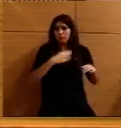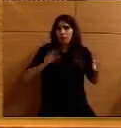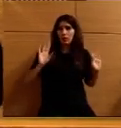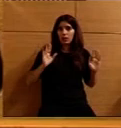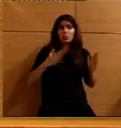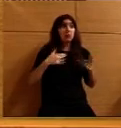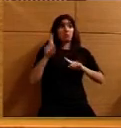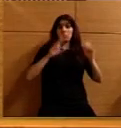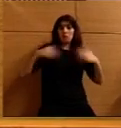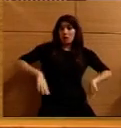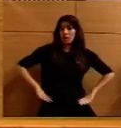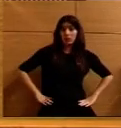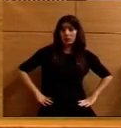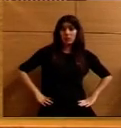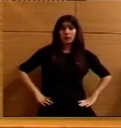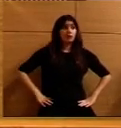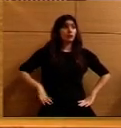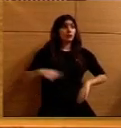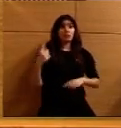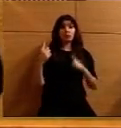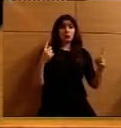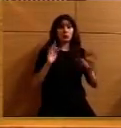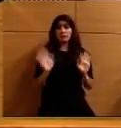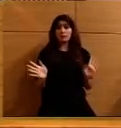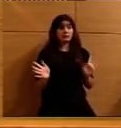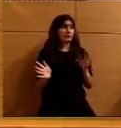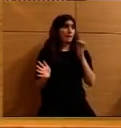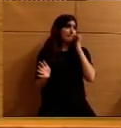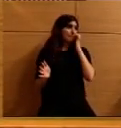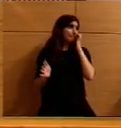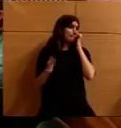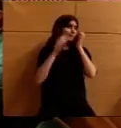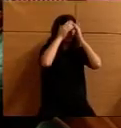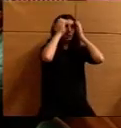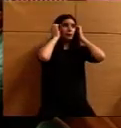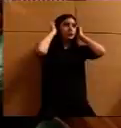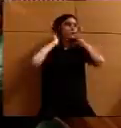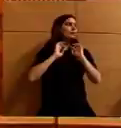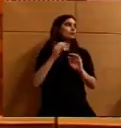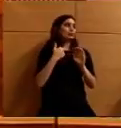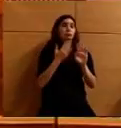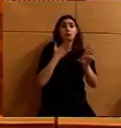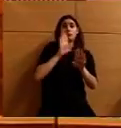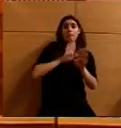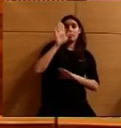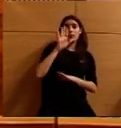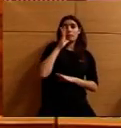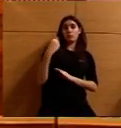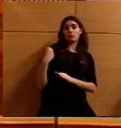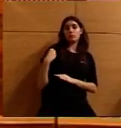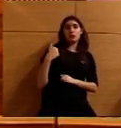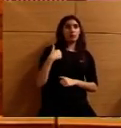Si jo no tinc ningú problema. I uno i un altre. Senyor president, doncs demane la paraula per al·lusions, no per a contestar el primer. Ara